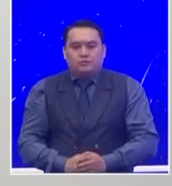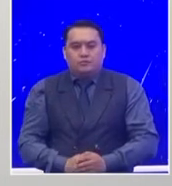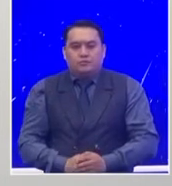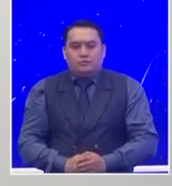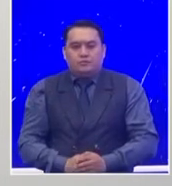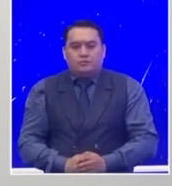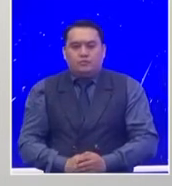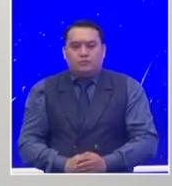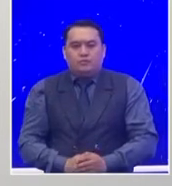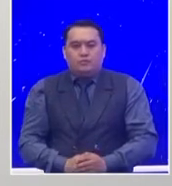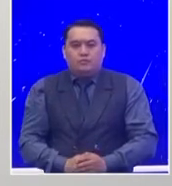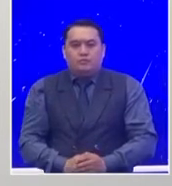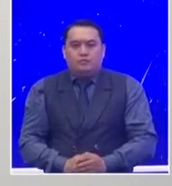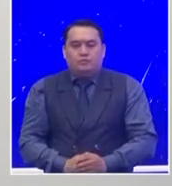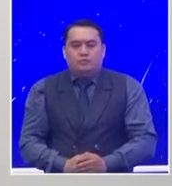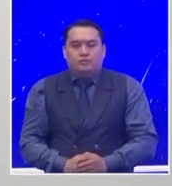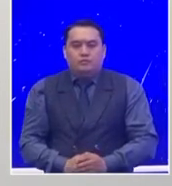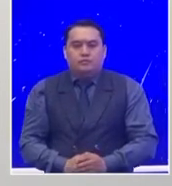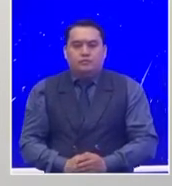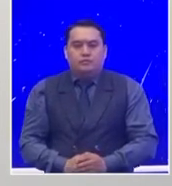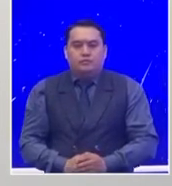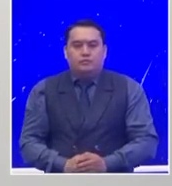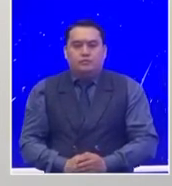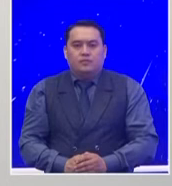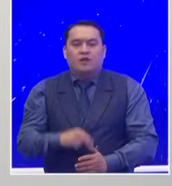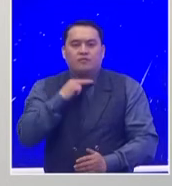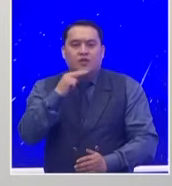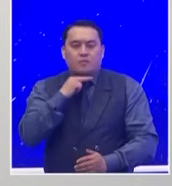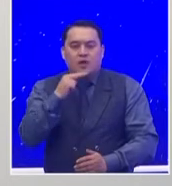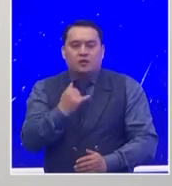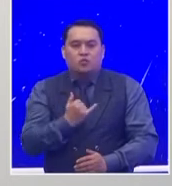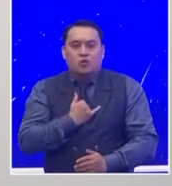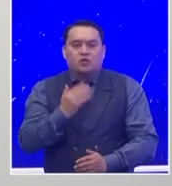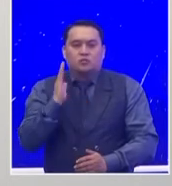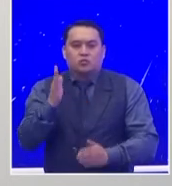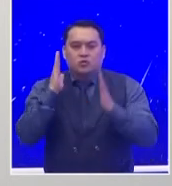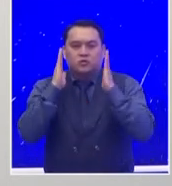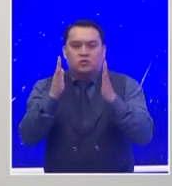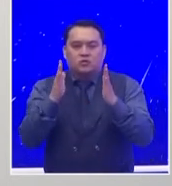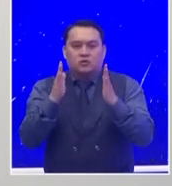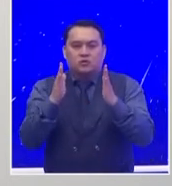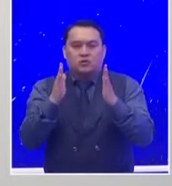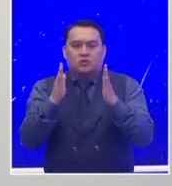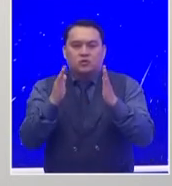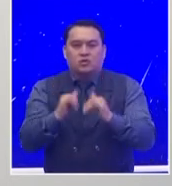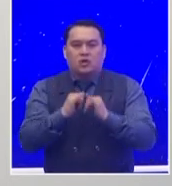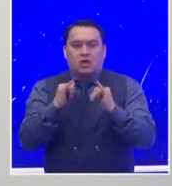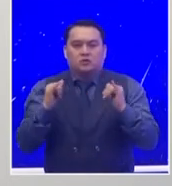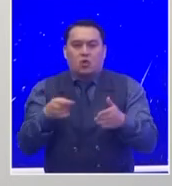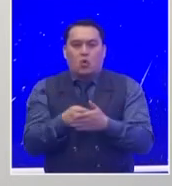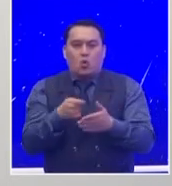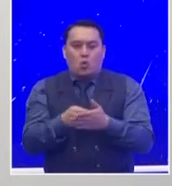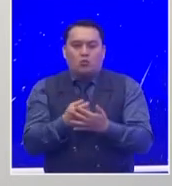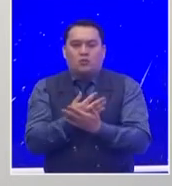Ну, внимание, то есть особое будет внимание уделено развитию кормовых